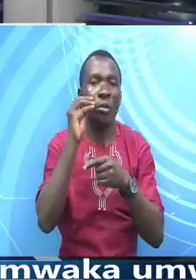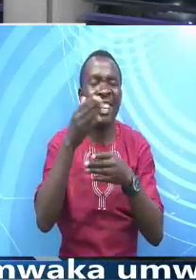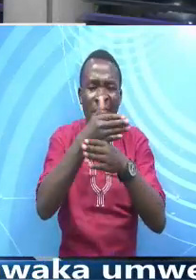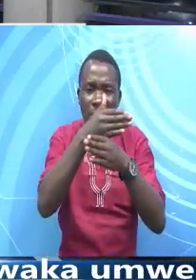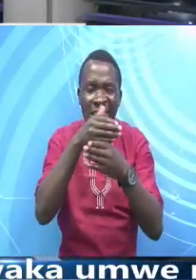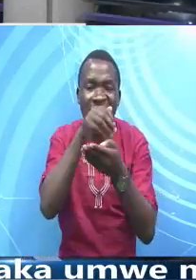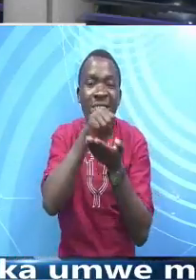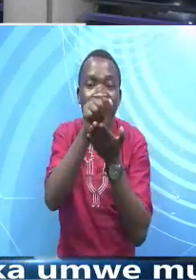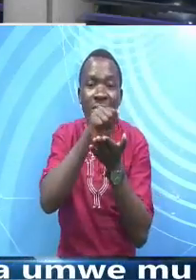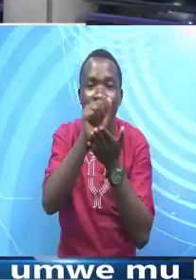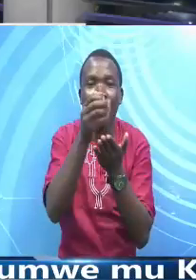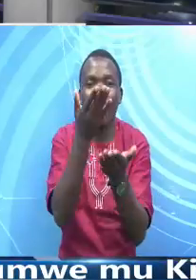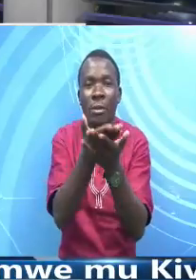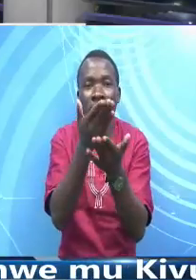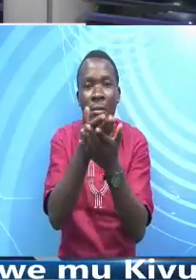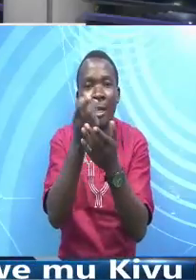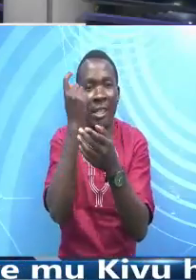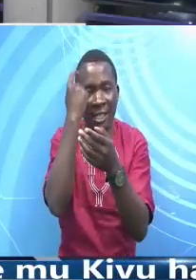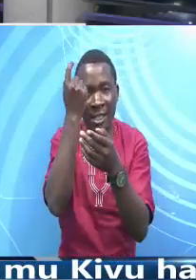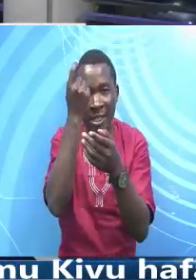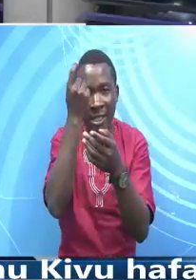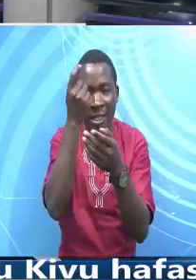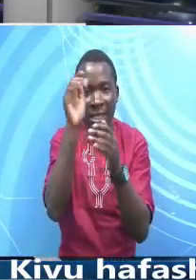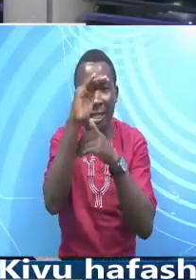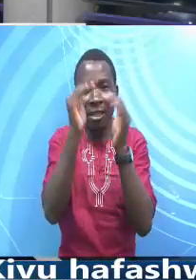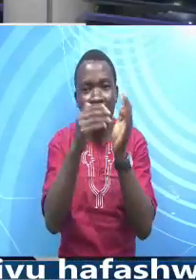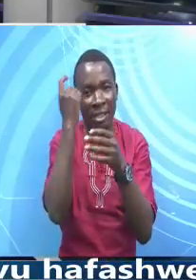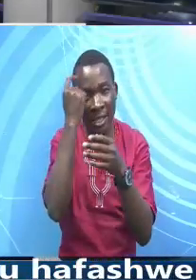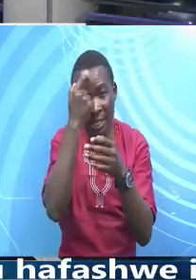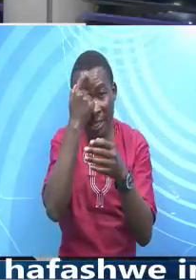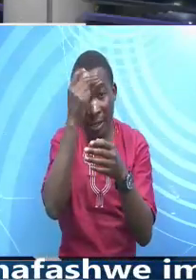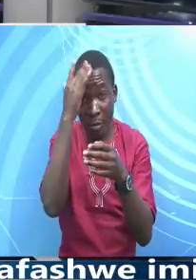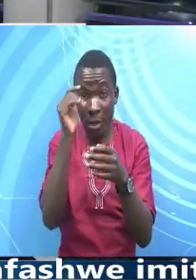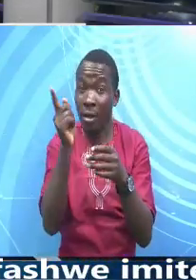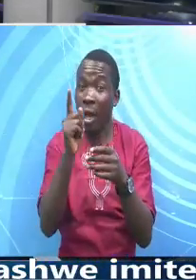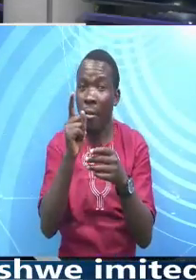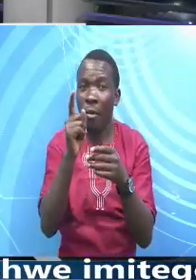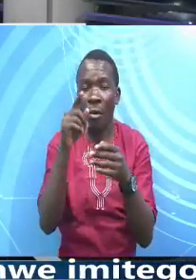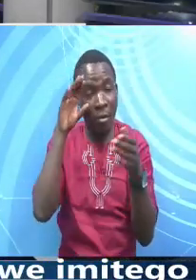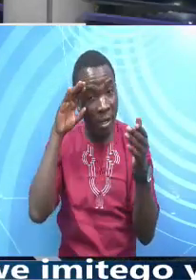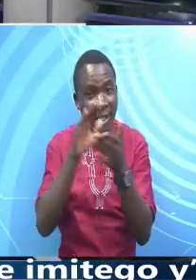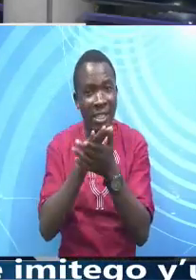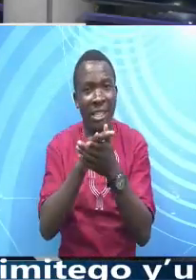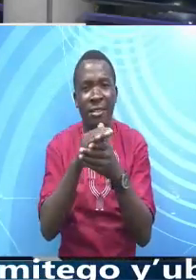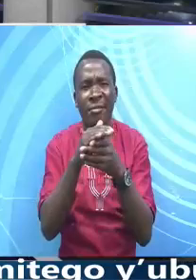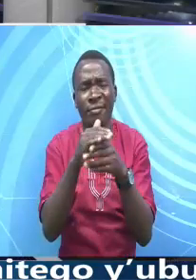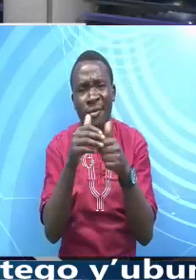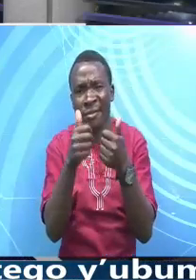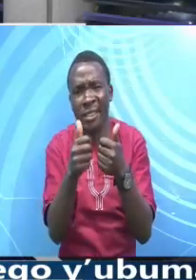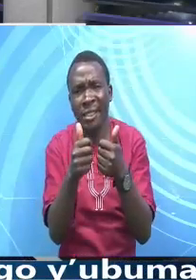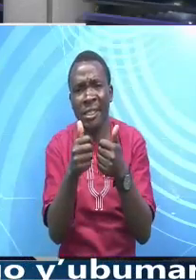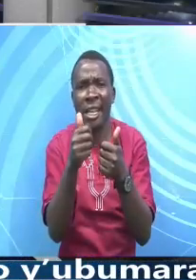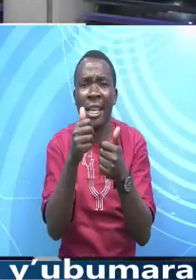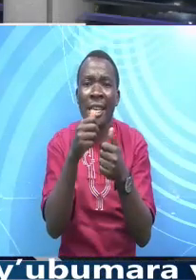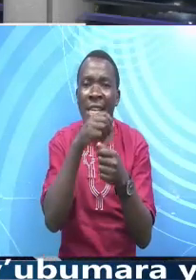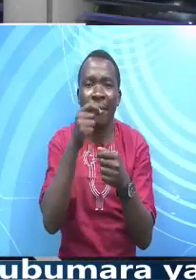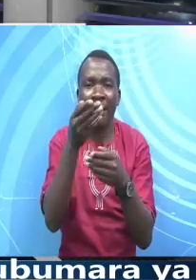inzego zibishinzwe kubafasha bitewe n'uko batize ubuziranenge bw'izi nyama zibagirwa muri uru rugo. Remi Ingabo Nziza arakomeza n'amakuru yacu ku buryo